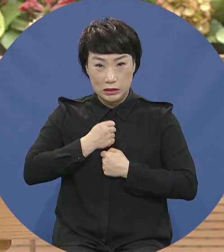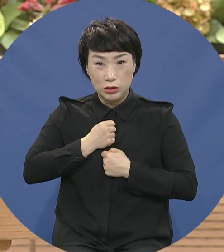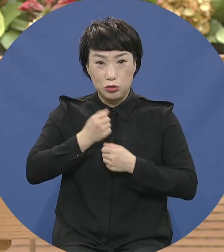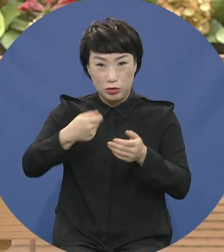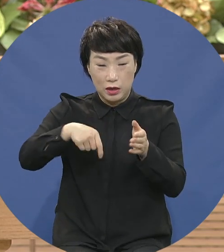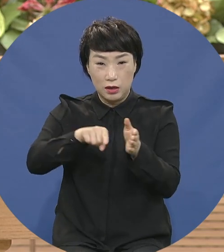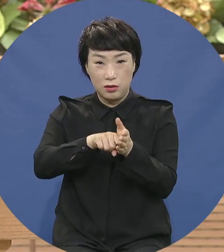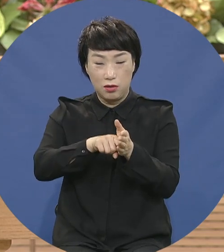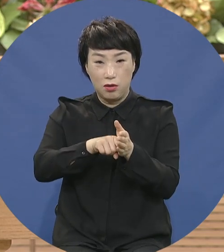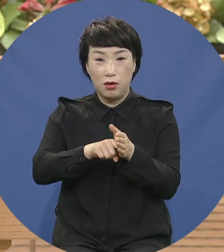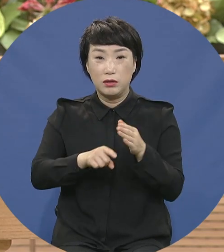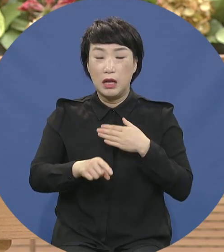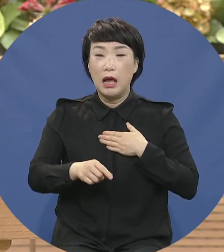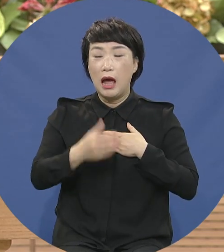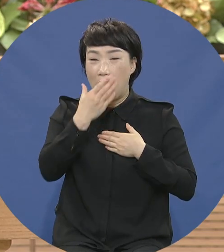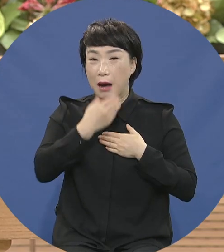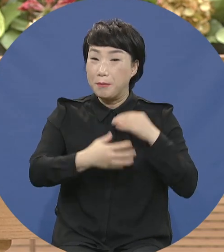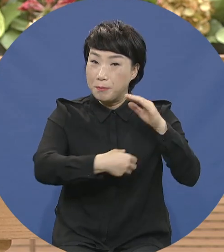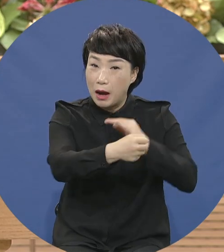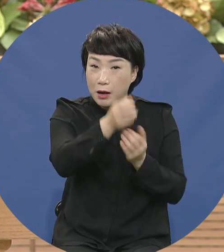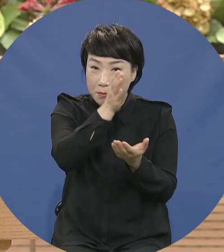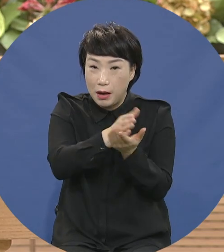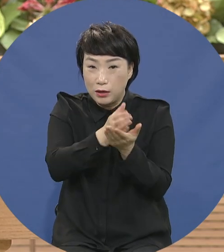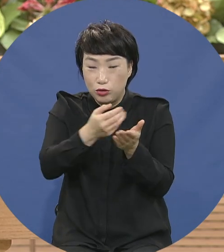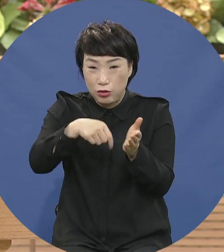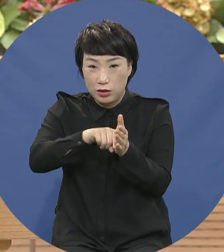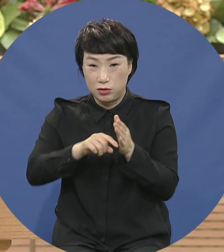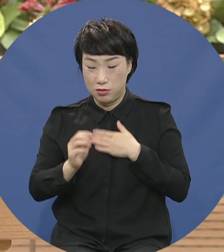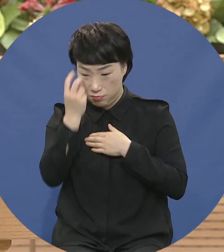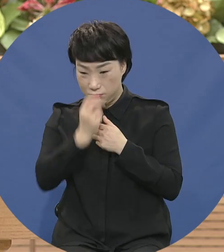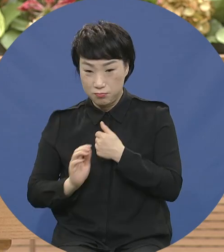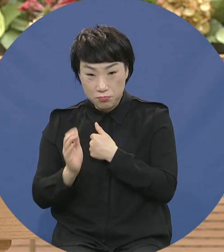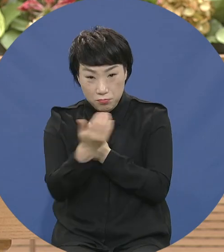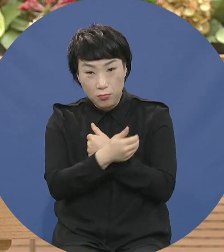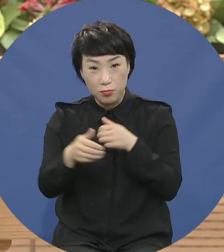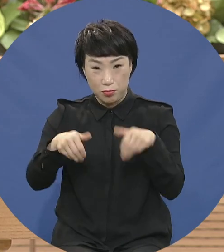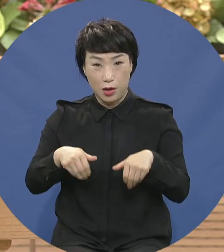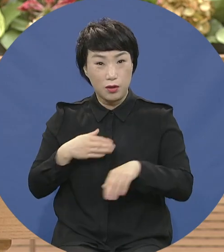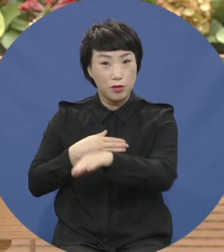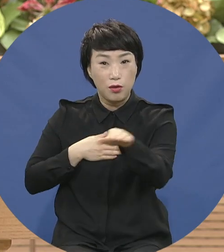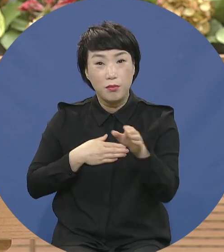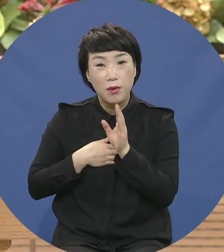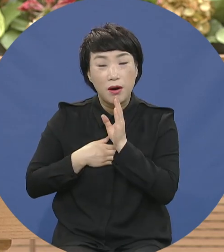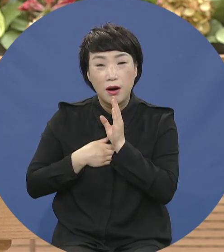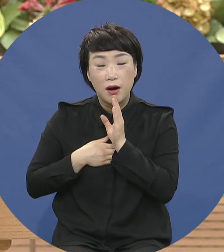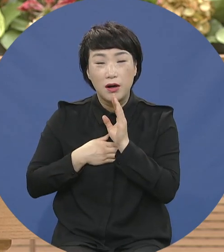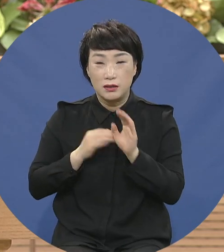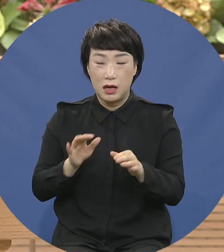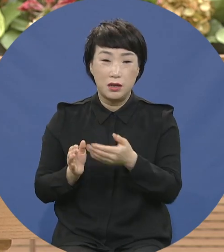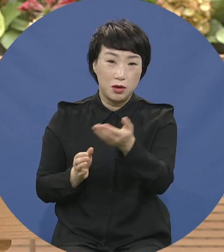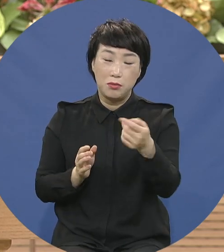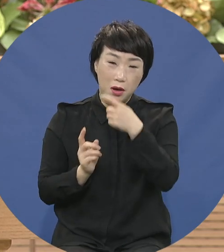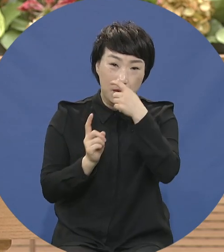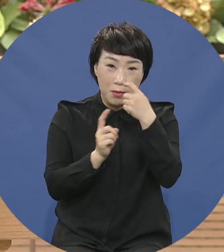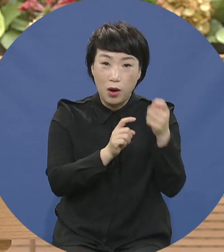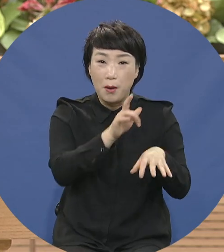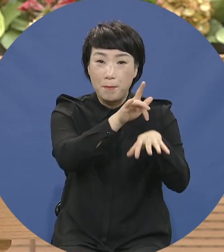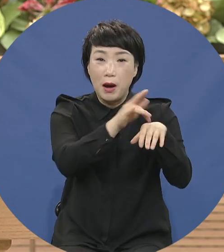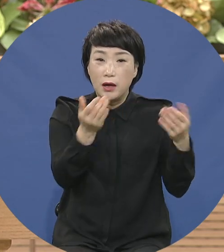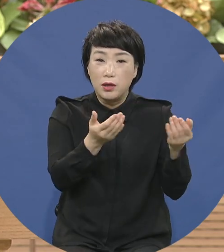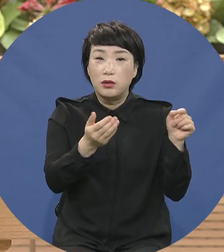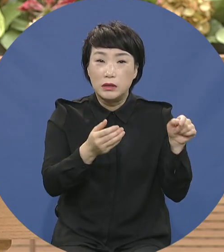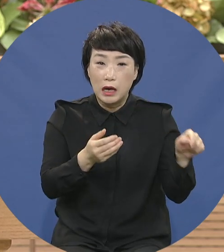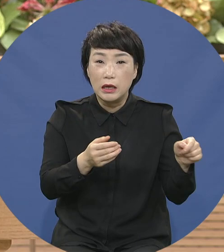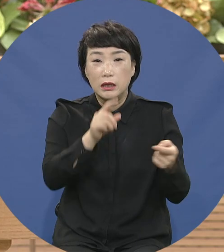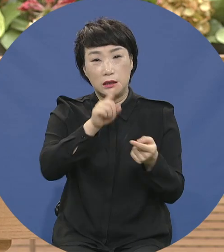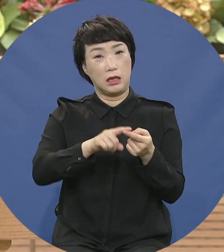지키려고, 자기 행복을 뺏어가지 못하도록 보호하려고 얼마나 많이 미혹하는 마귀